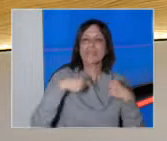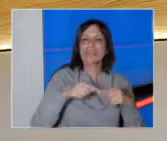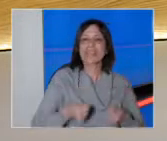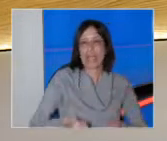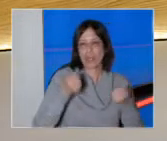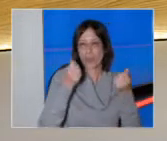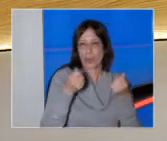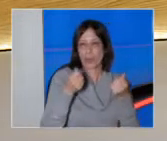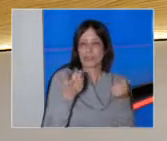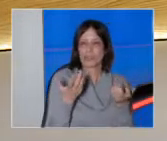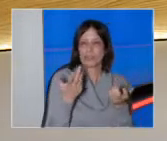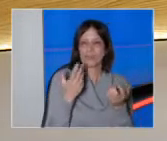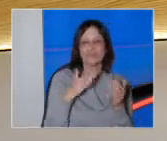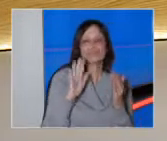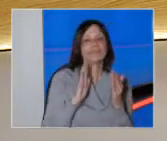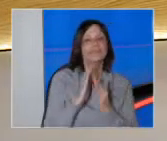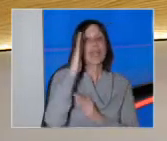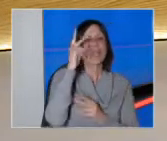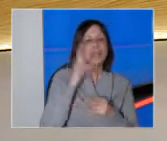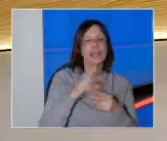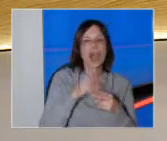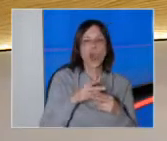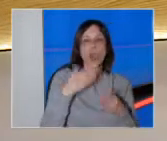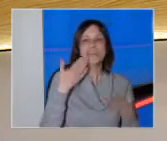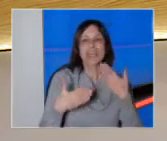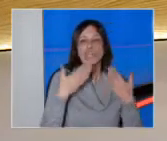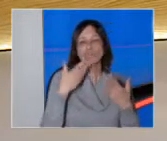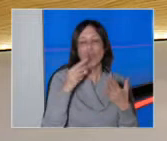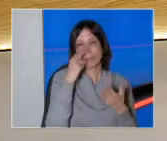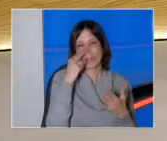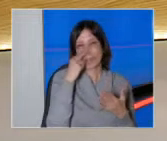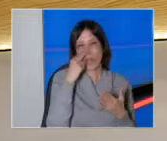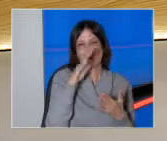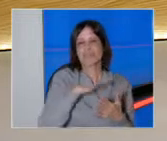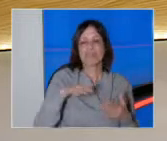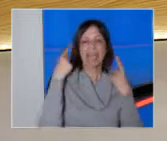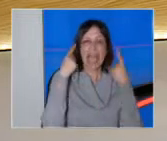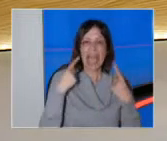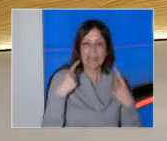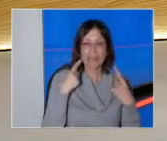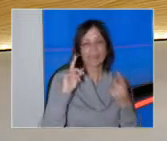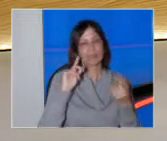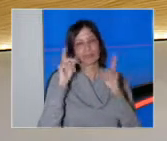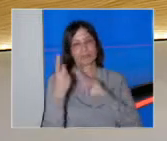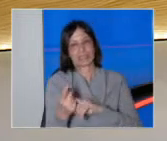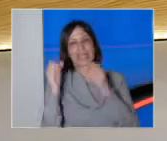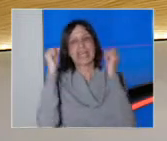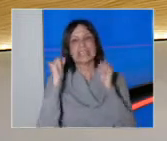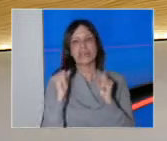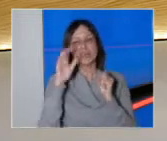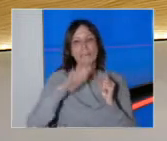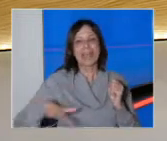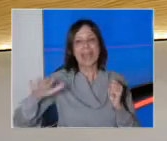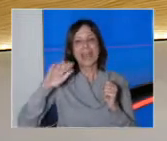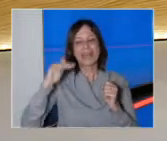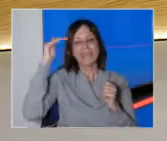החינוך. כך, עיקר העלייה בתחלואה, בישיבות ובפנימיות במגזר החרדי, לעומת זאת, יציבות במגזר הכללי